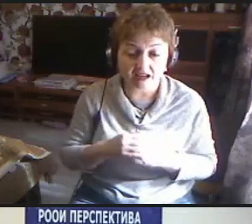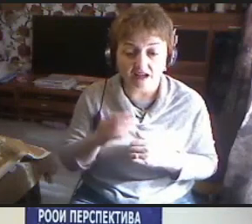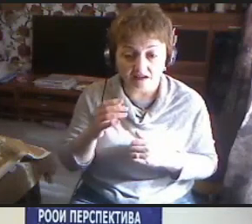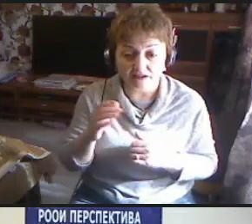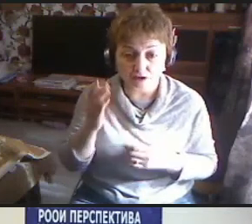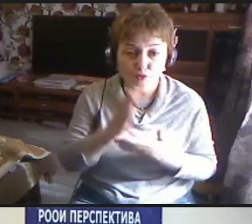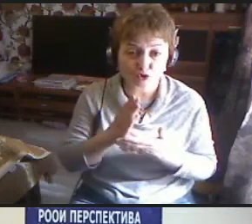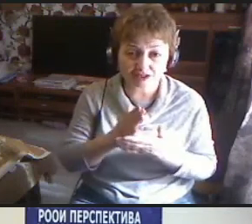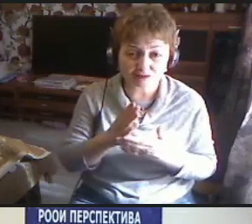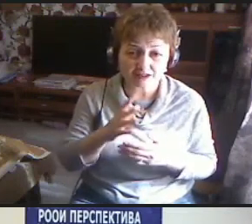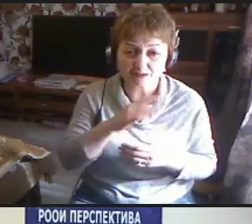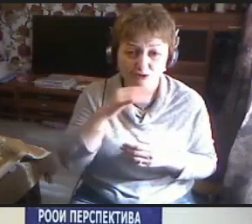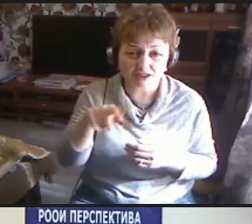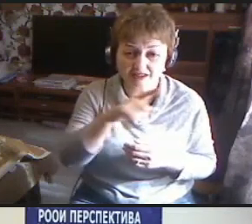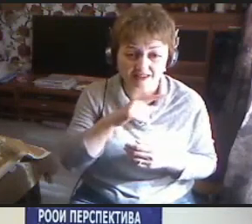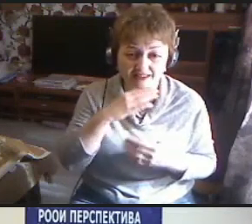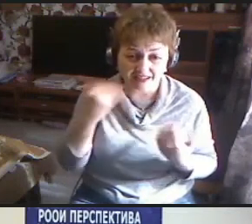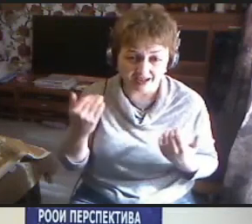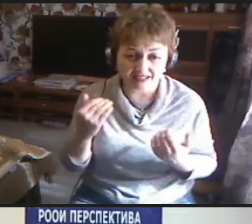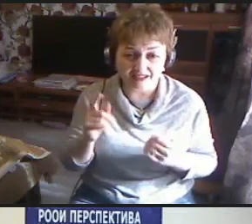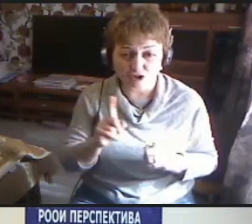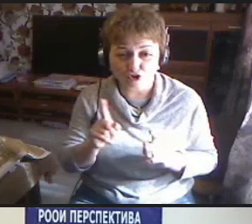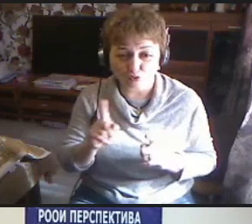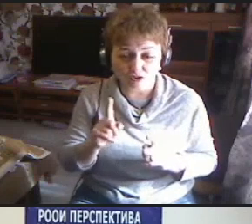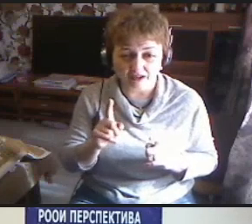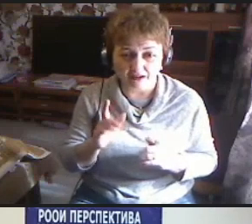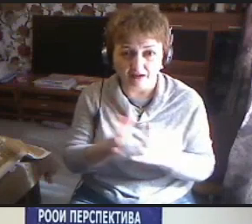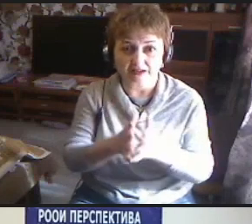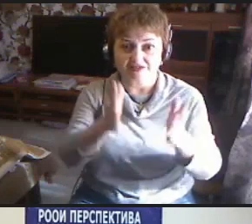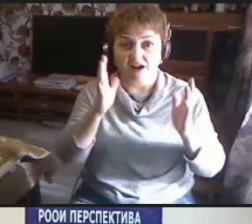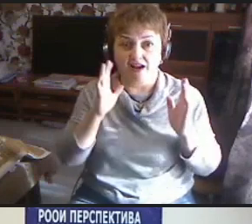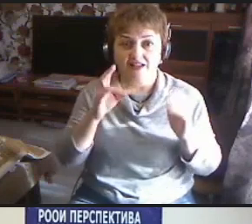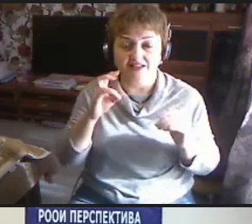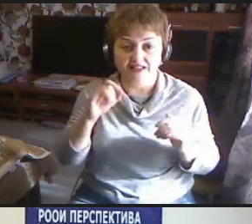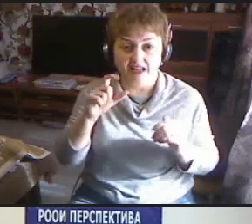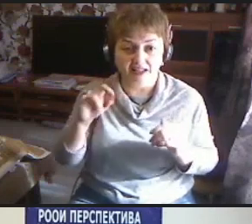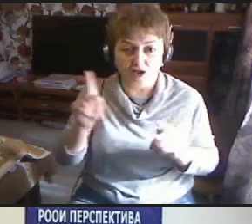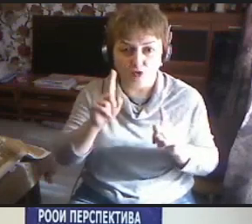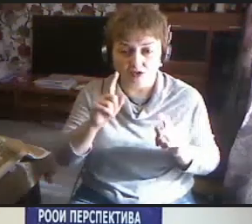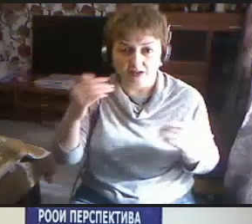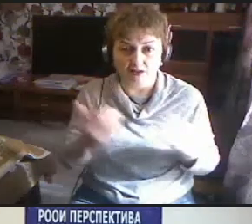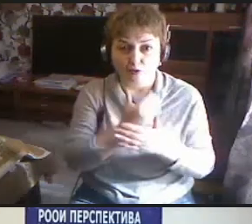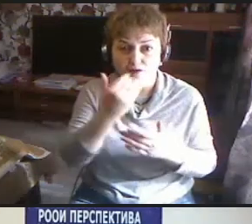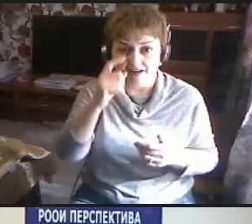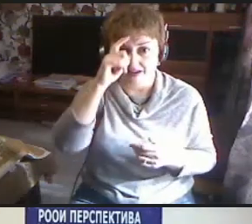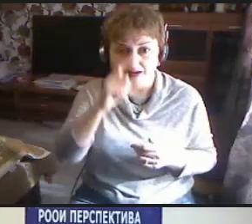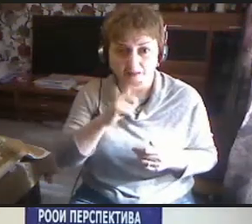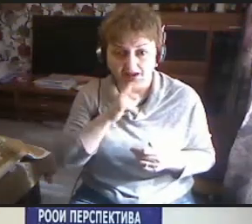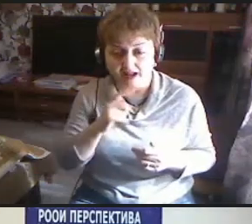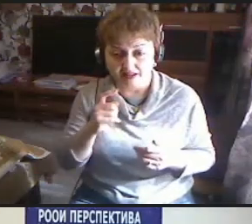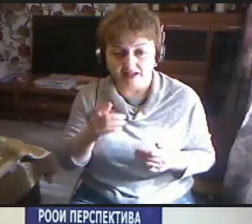Ну, зачастую просто не хотят. Понятно, что это что-то свалилось на них, что-то новое, непонятное.